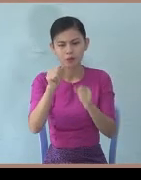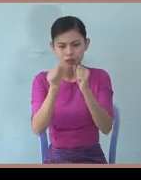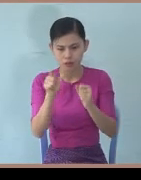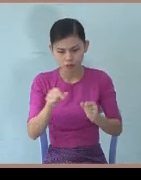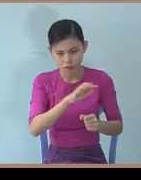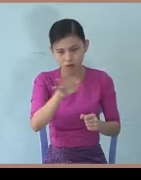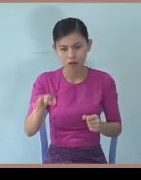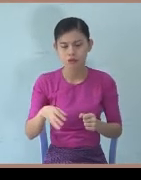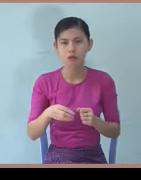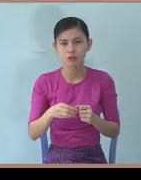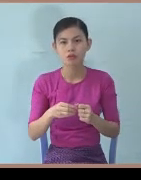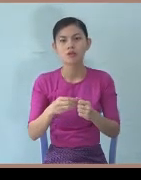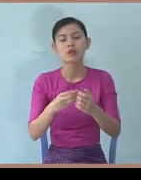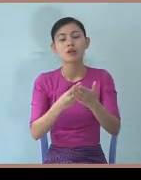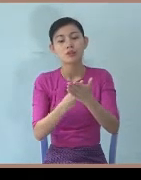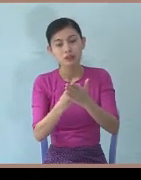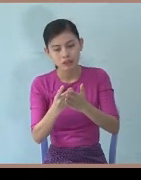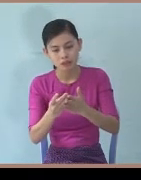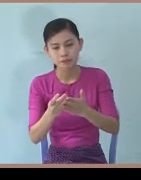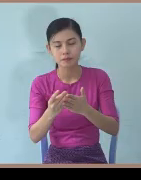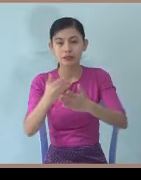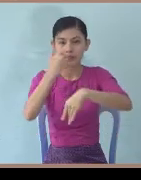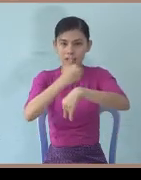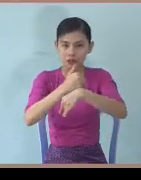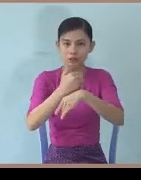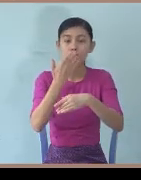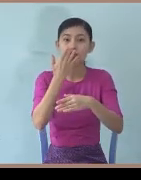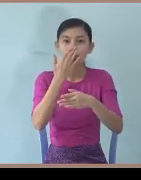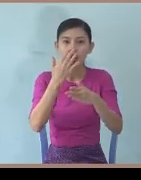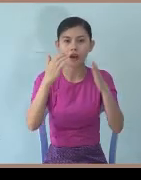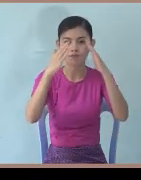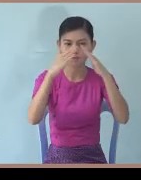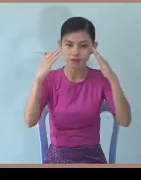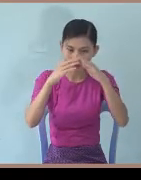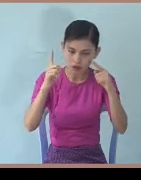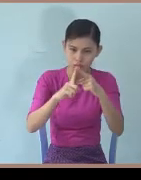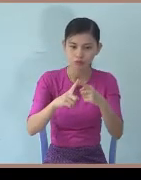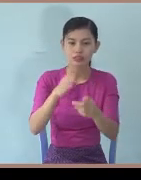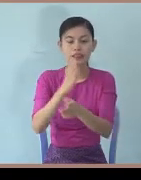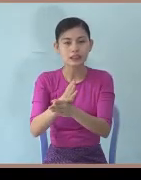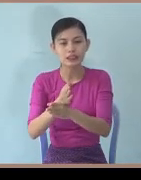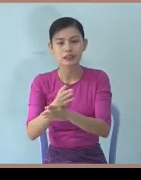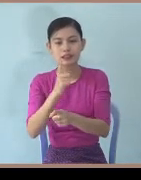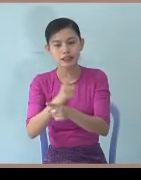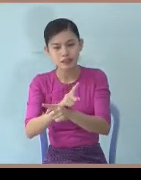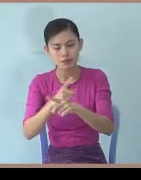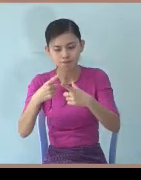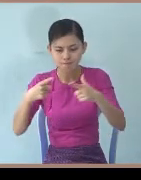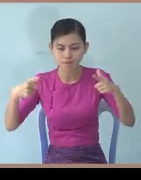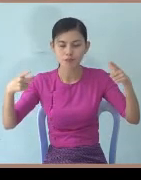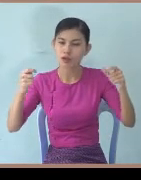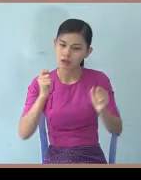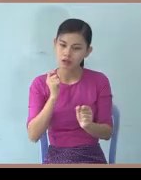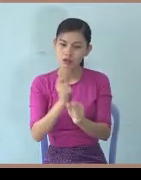ညာရေးနဲ့ပတ်သက်မှလည်းအဓိကပညာရေးစာသင်ဖို့အတွက်အဆောက်အဦတွေပြင်တင်ကြားပြသမဲ့ဆရာရှင်မတွေဒါတွေကိုအ